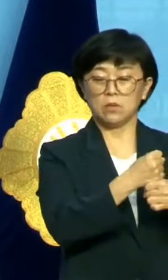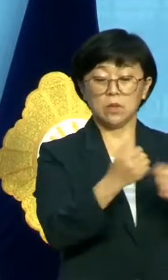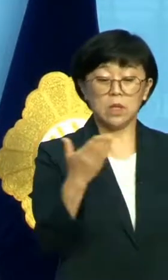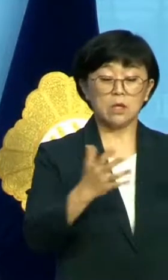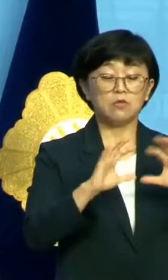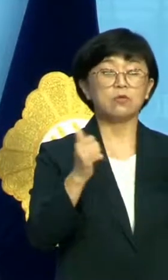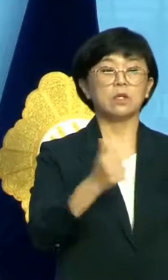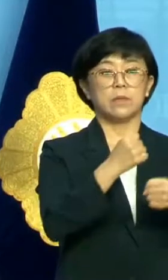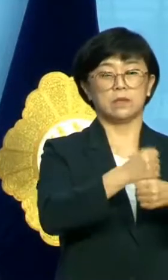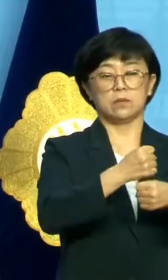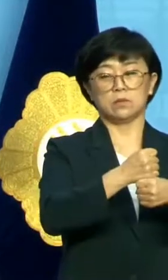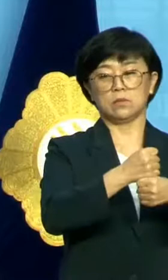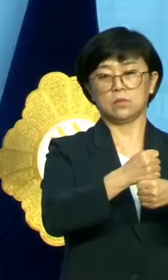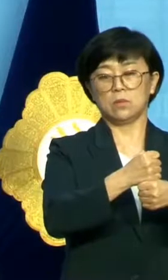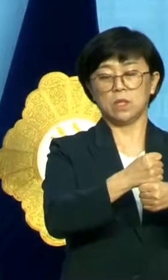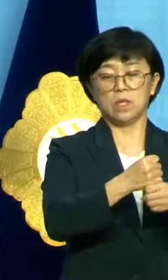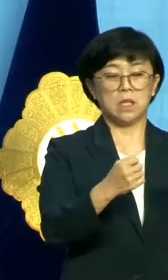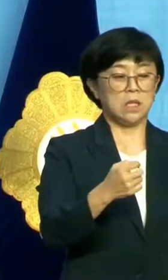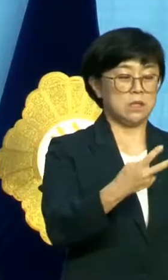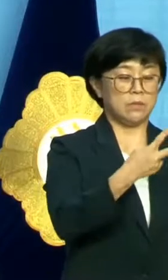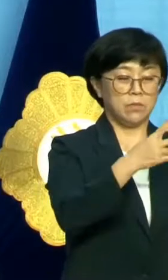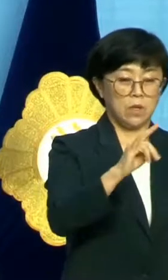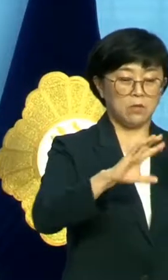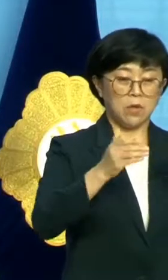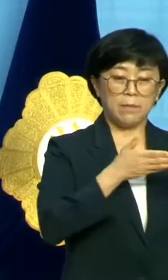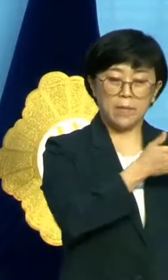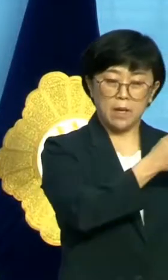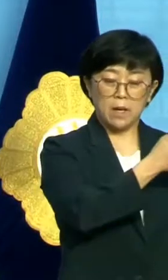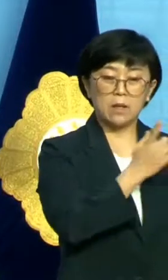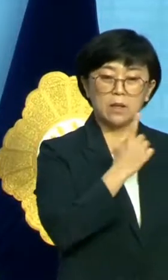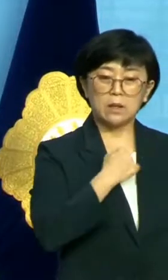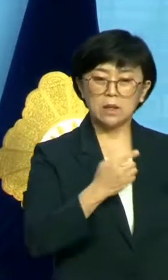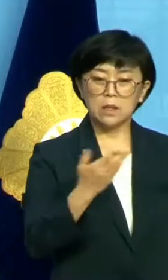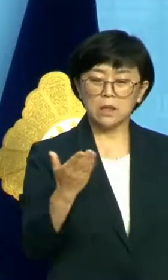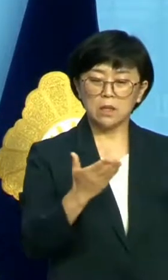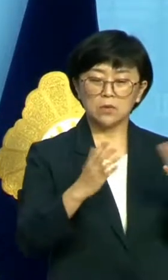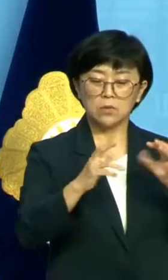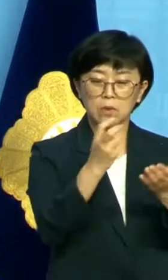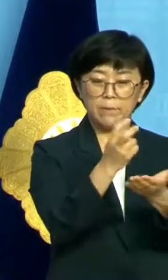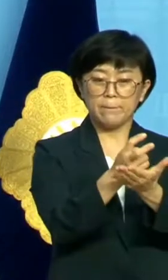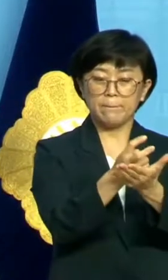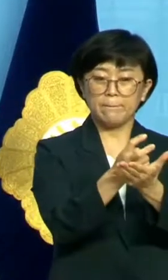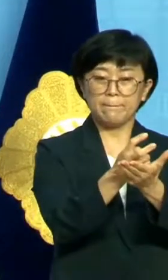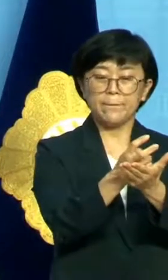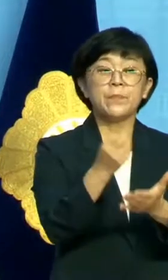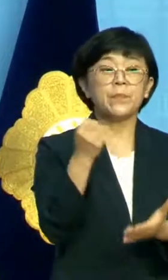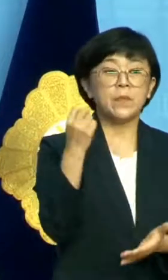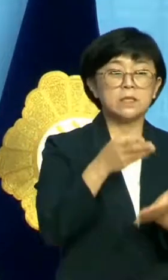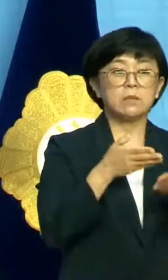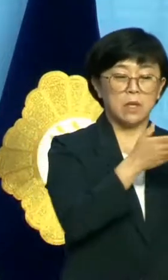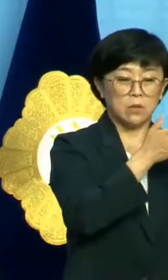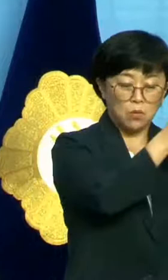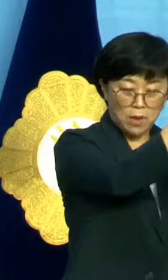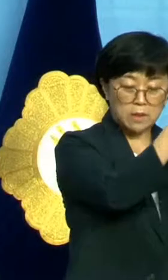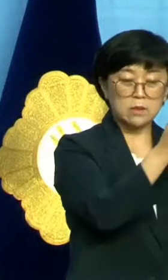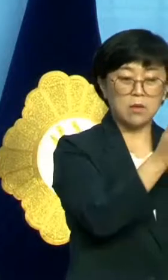국회를 만들겠습니다. 제가 20대 국회에서 발의했던 일하는 국회법을 재발의하고